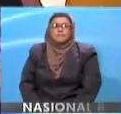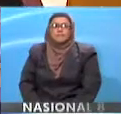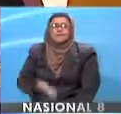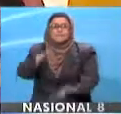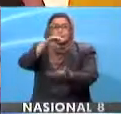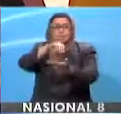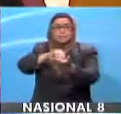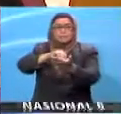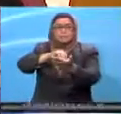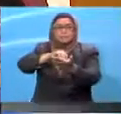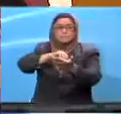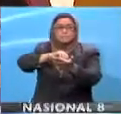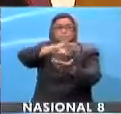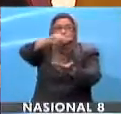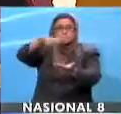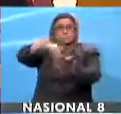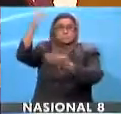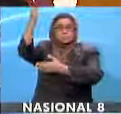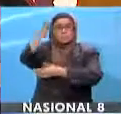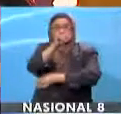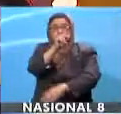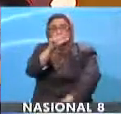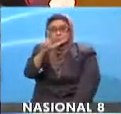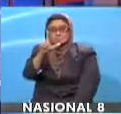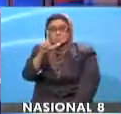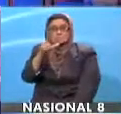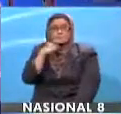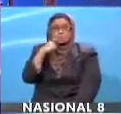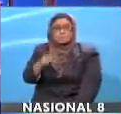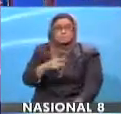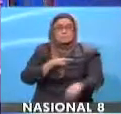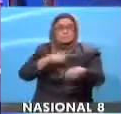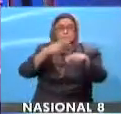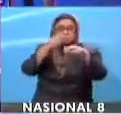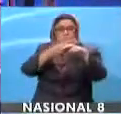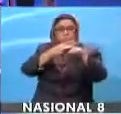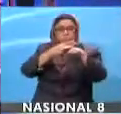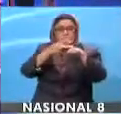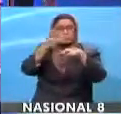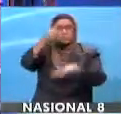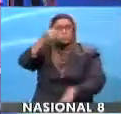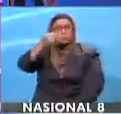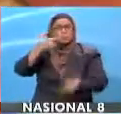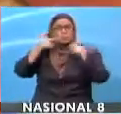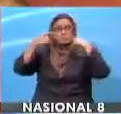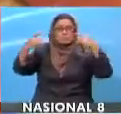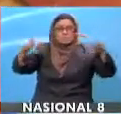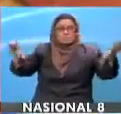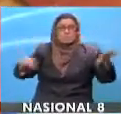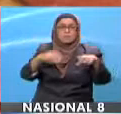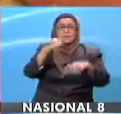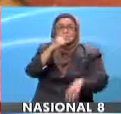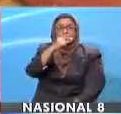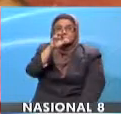Bertempat di Pusat Konvensyen Kuala Lumpur, KLCC, jenama susu formula terkenal sekali lagi mengadakan Brand Expo yang